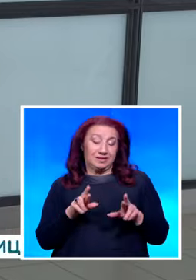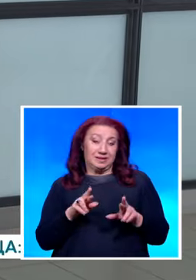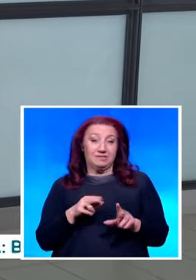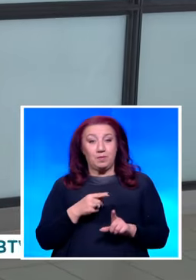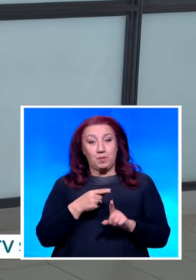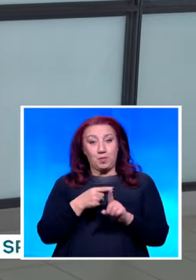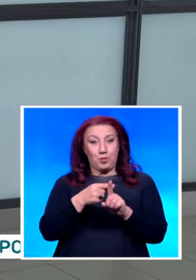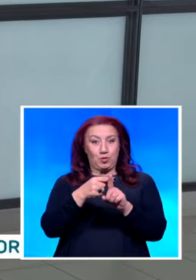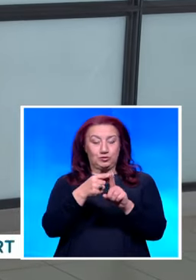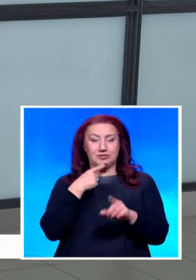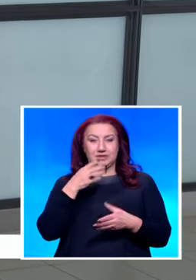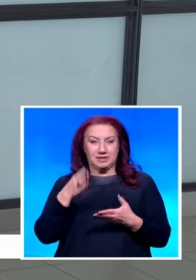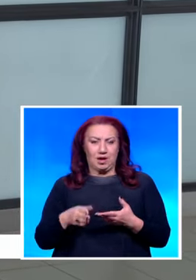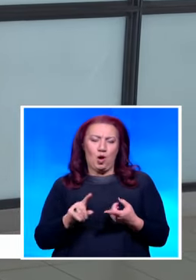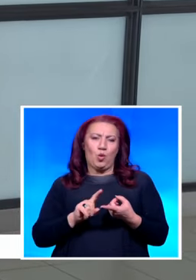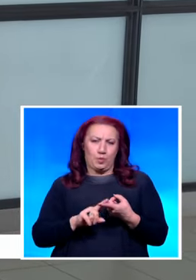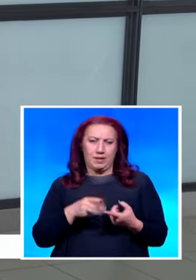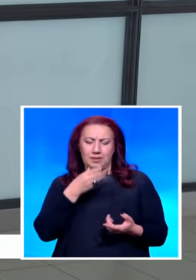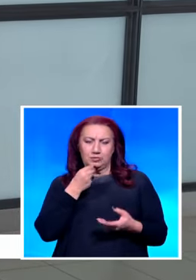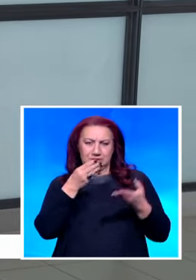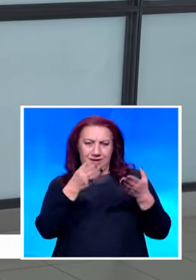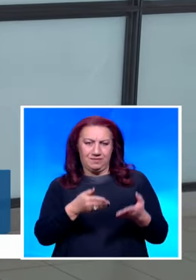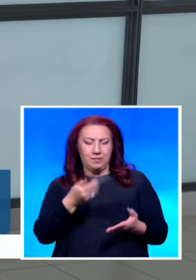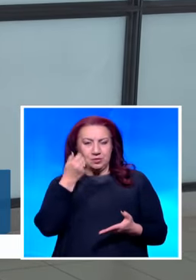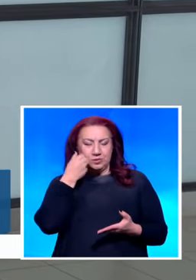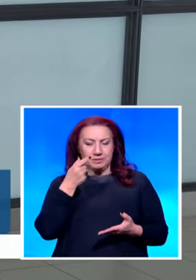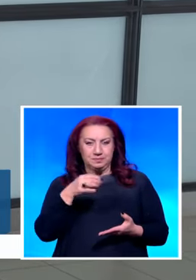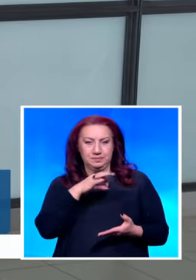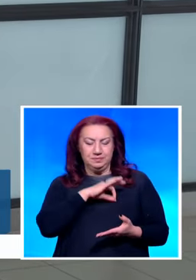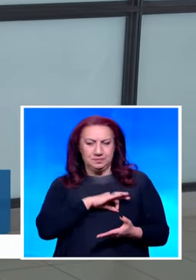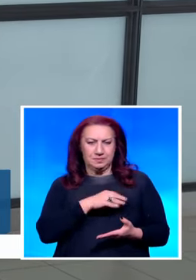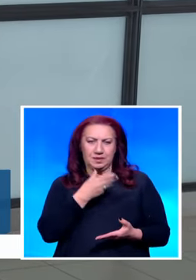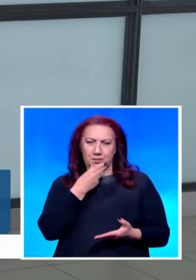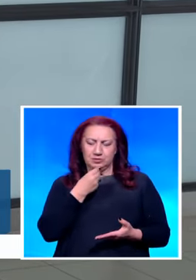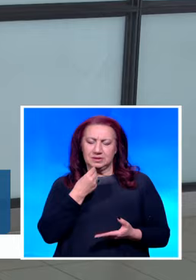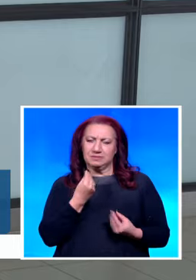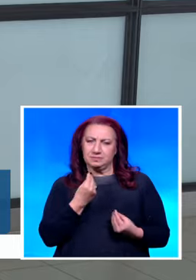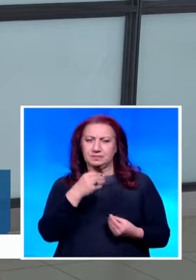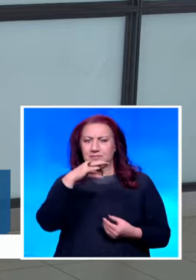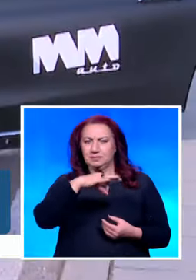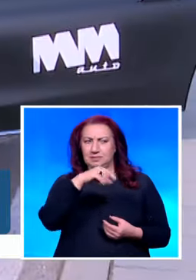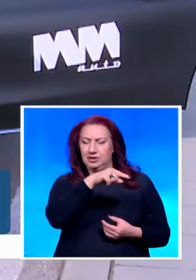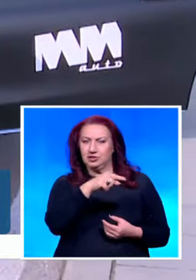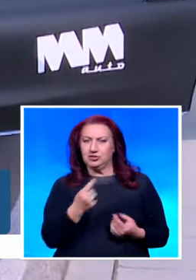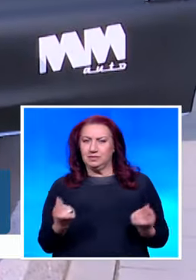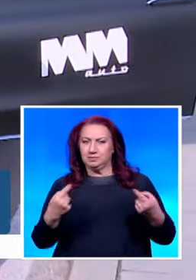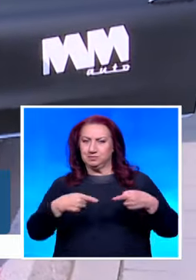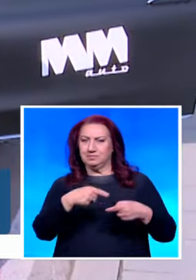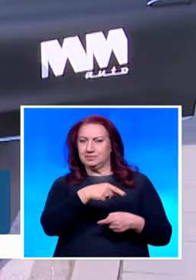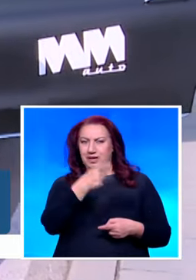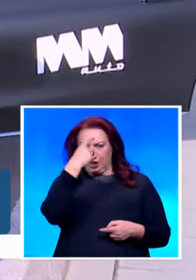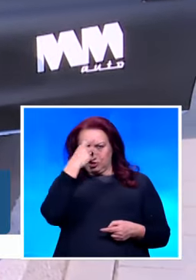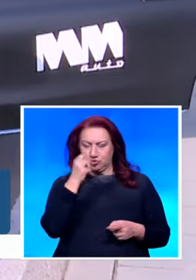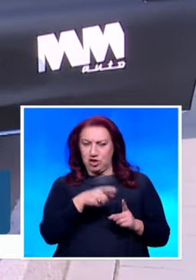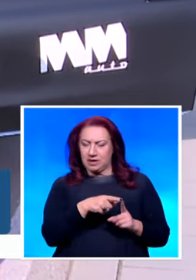край. И Кобрат, когото познавам добре, да спечели. Познавам добре и качествата на противника му Чар. Матчът с него няма да е